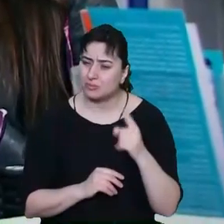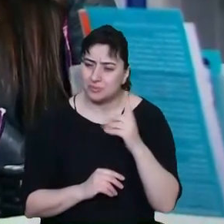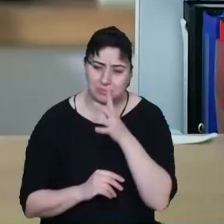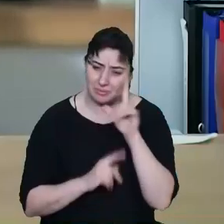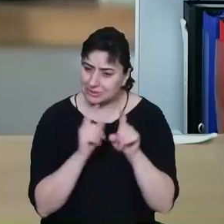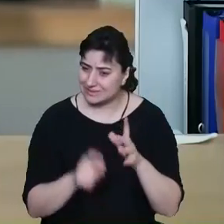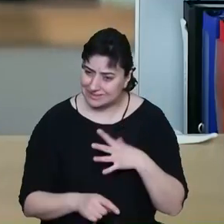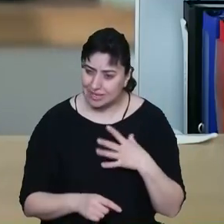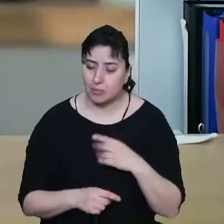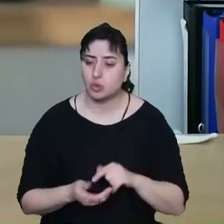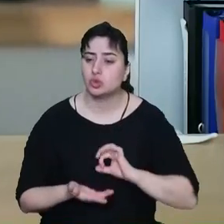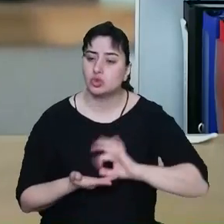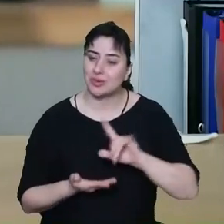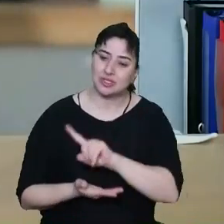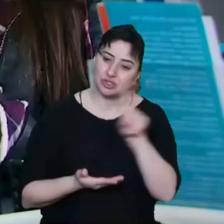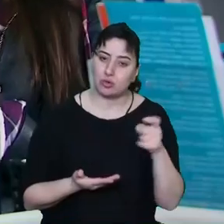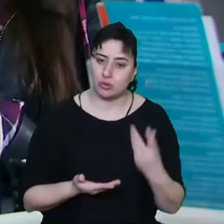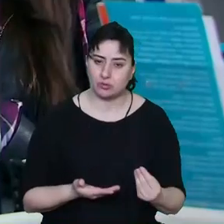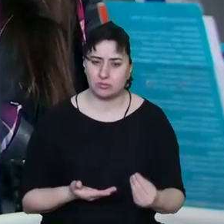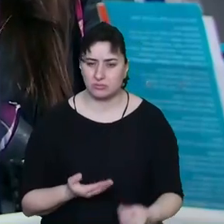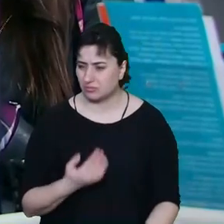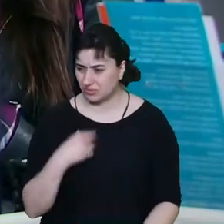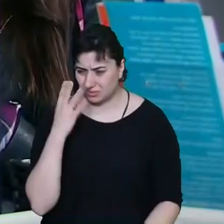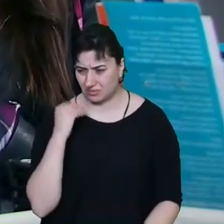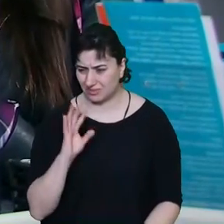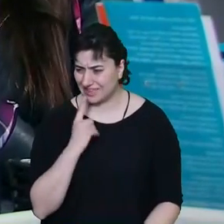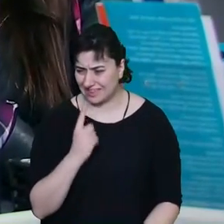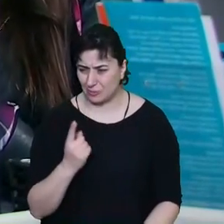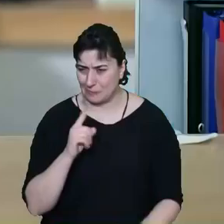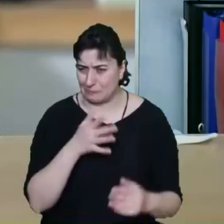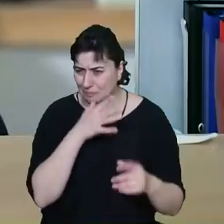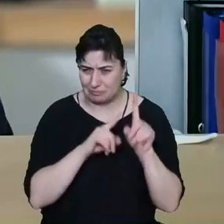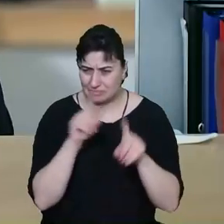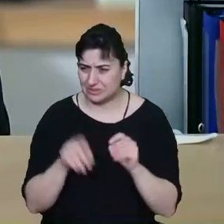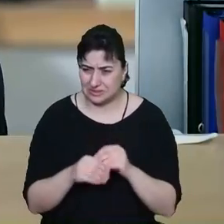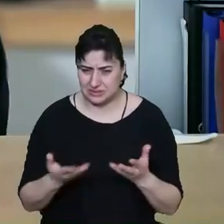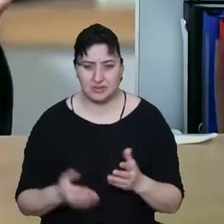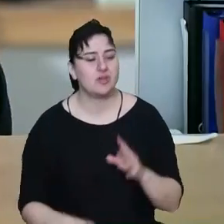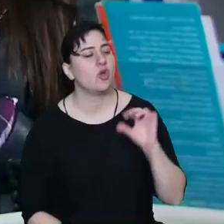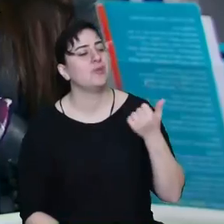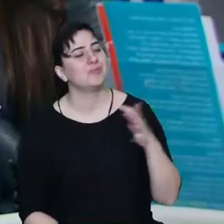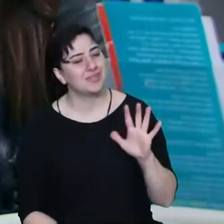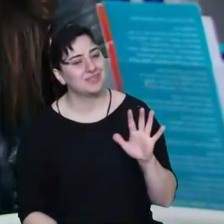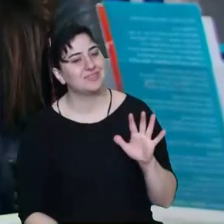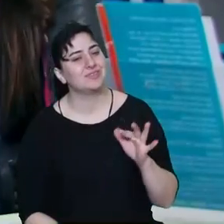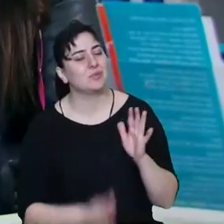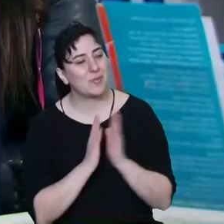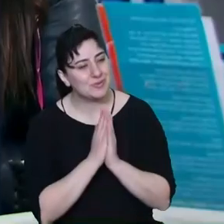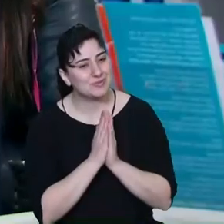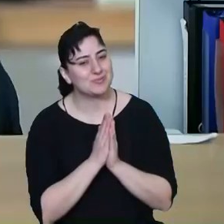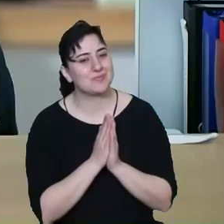sormak isterseniz, bende çok güzel bir bilmece var. Ne diyorsunuz beyefendi, ne bilmecesi? Ya hanımefendi boş verin lütfen, çok özür